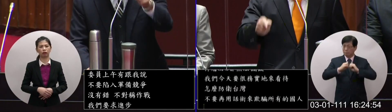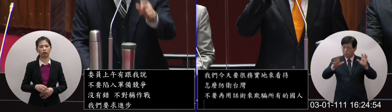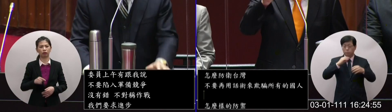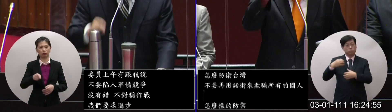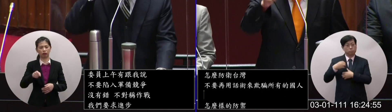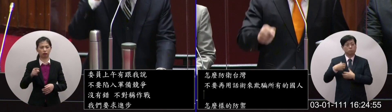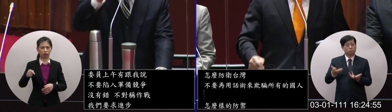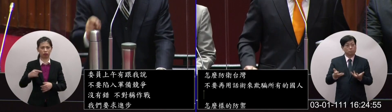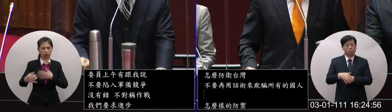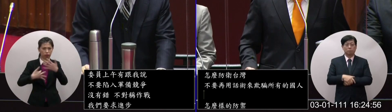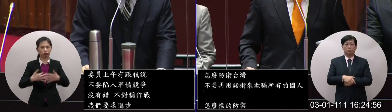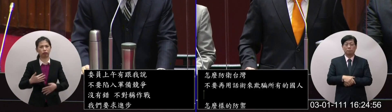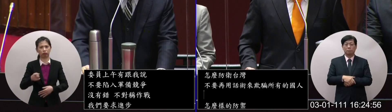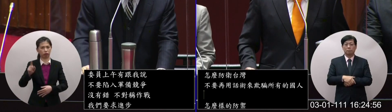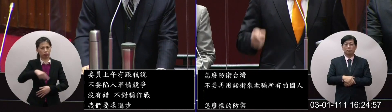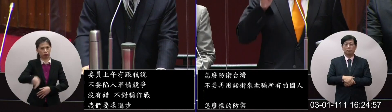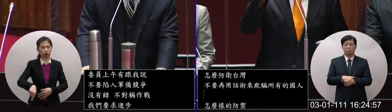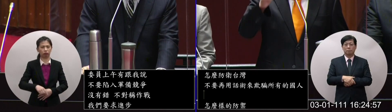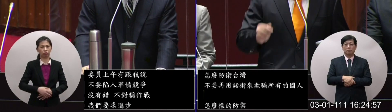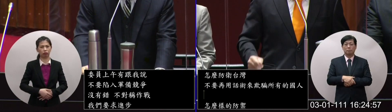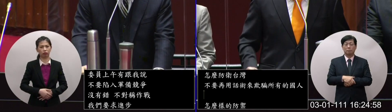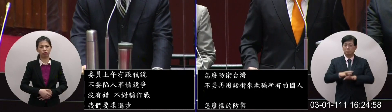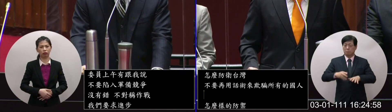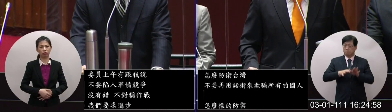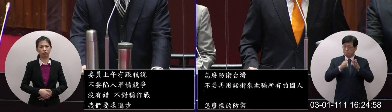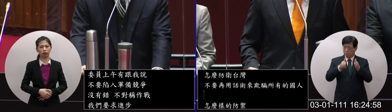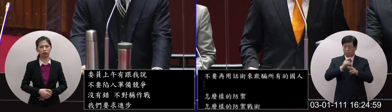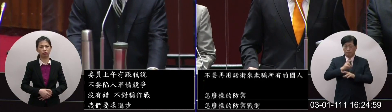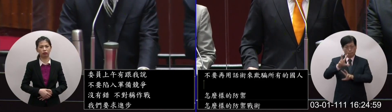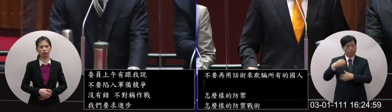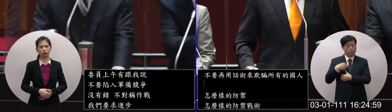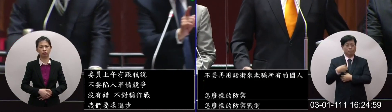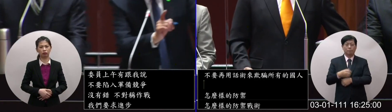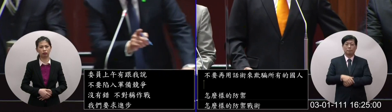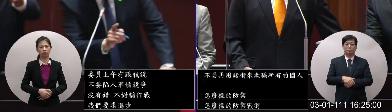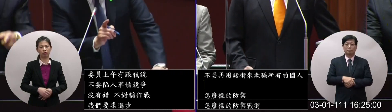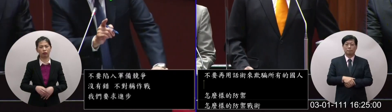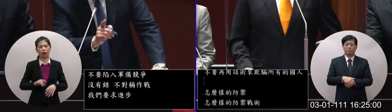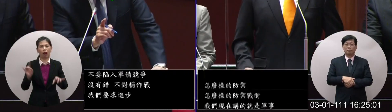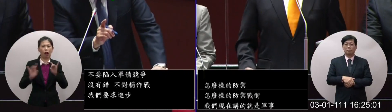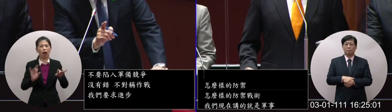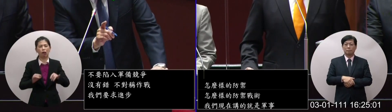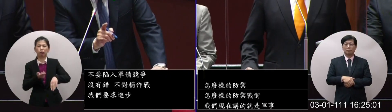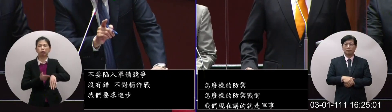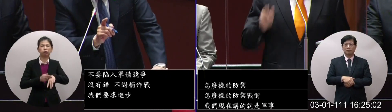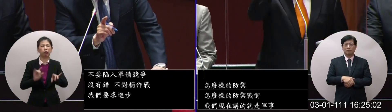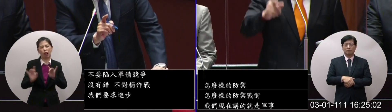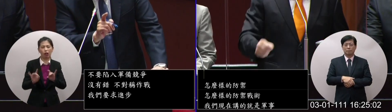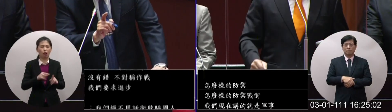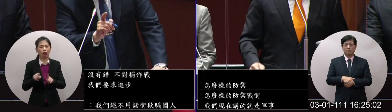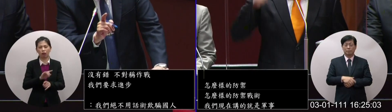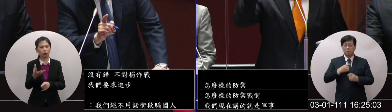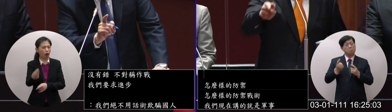事， 这个 我们存在讲军事 最不屑的。 我们存在讲军事。 我跟委员报告啊，没有话术。 你这长敌人志气，简直 什